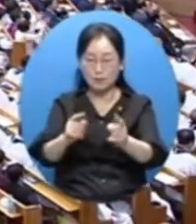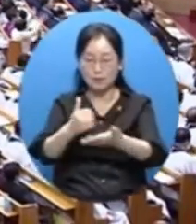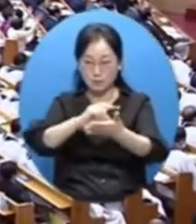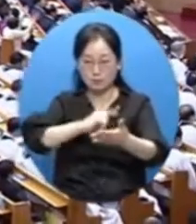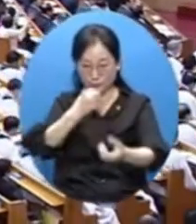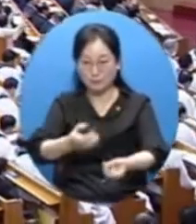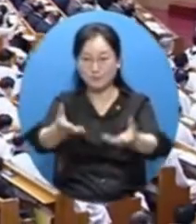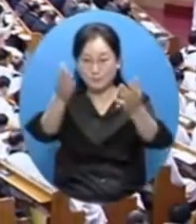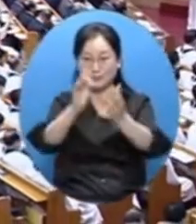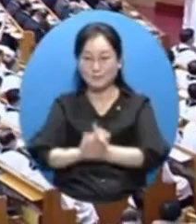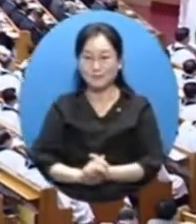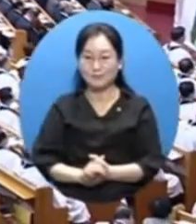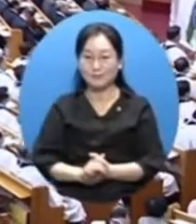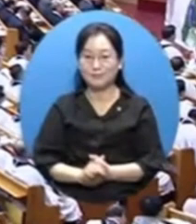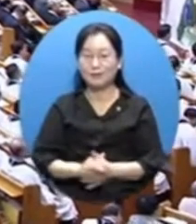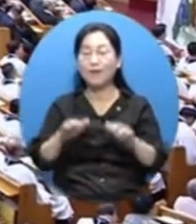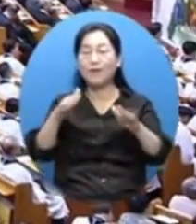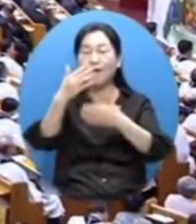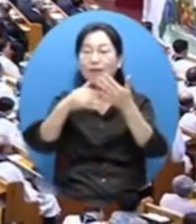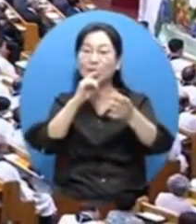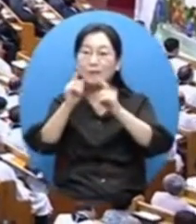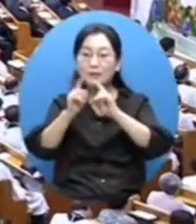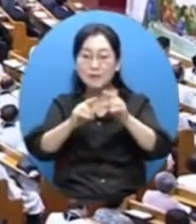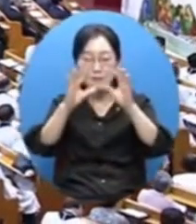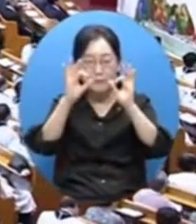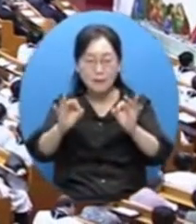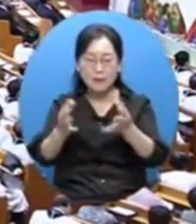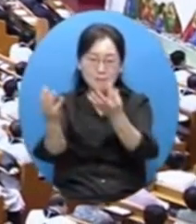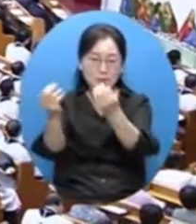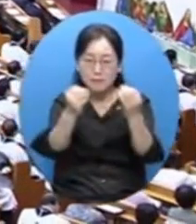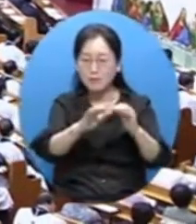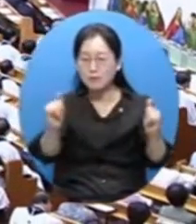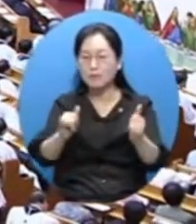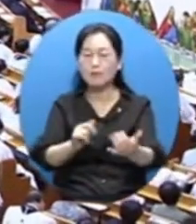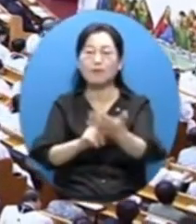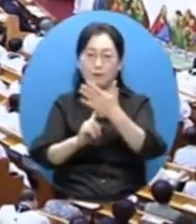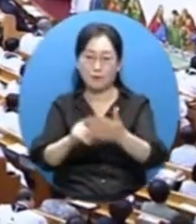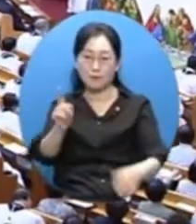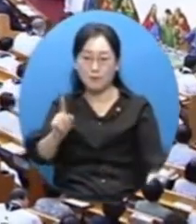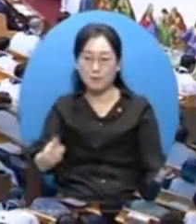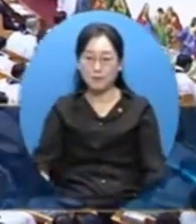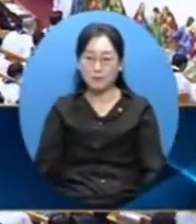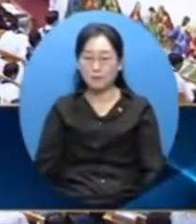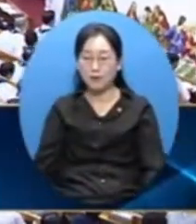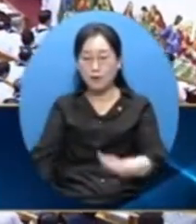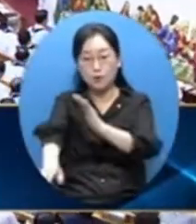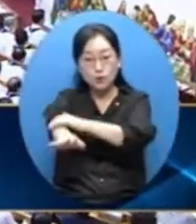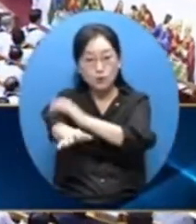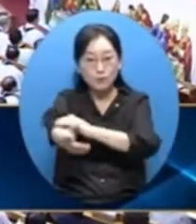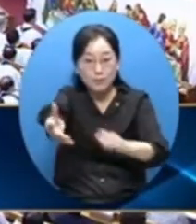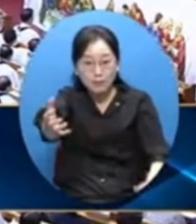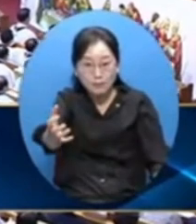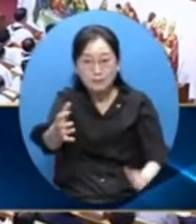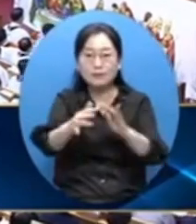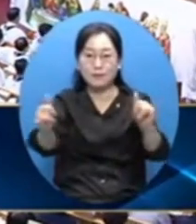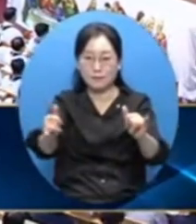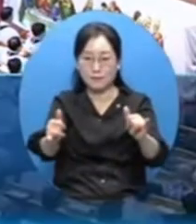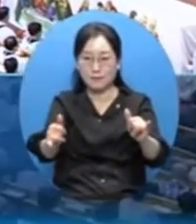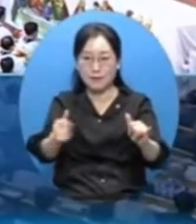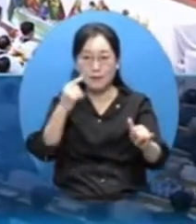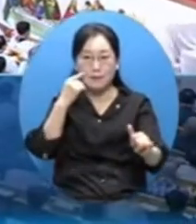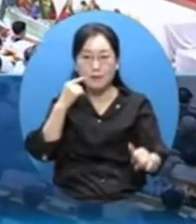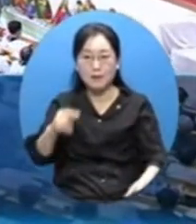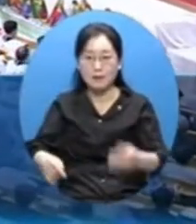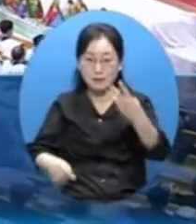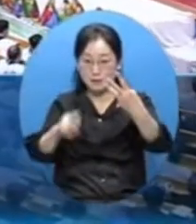축원합니다. 오늘 말씀 보니까 손 마른 사람의 이야기가 나옵니다. 회당 안에 손 마른 사람이 있었습니다. 3장 1절에 보니까 예수께서